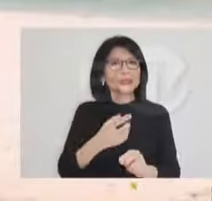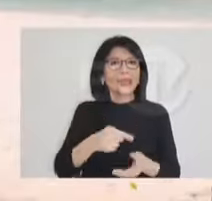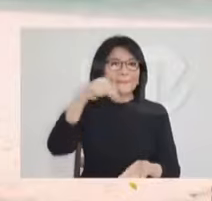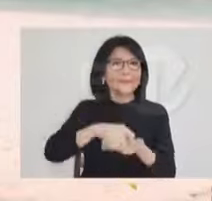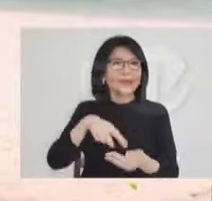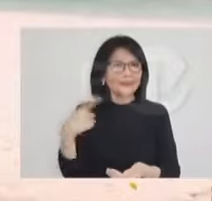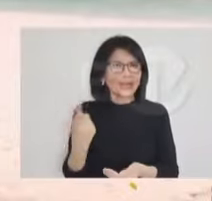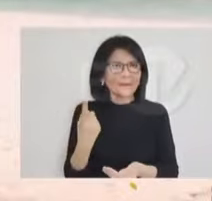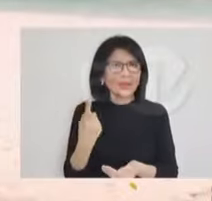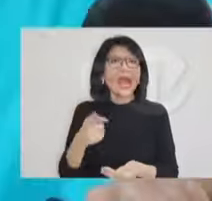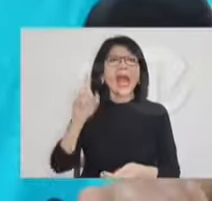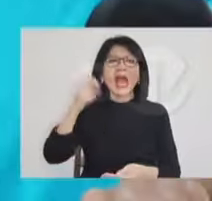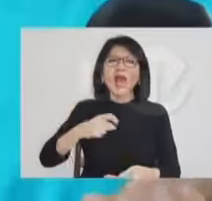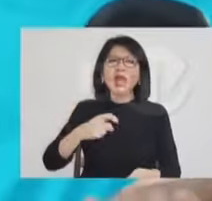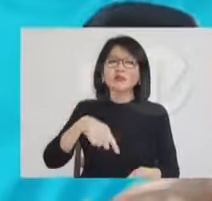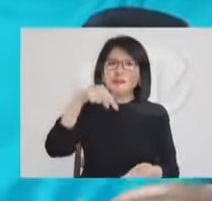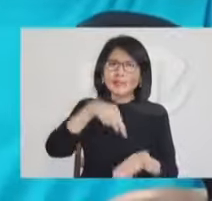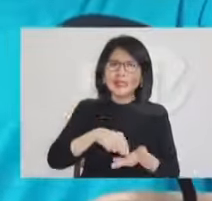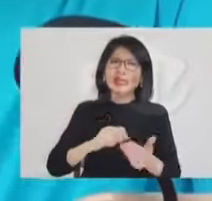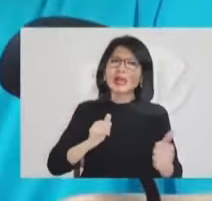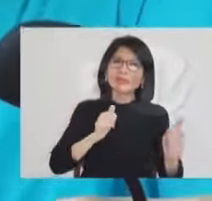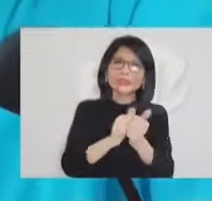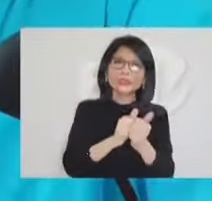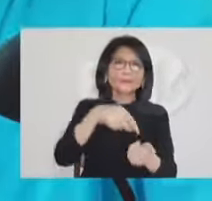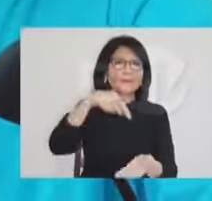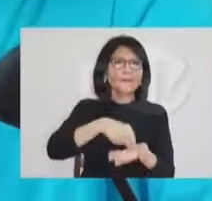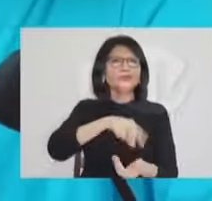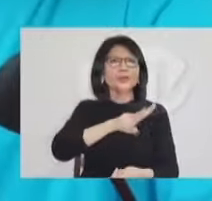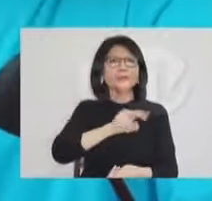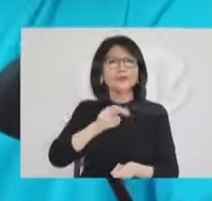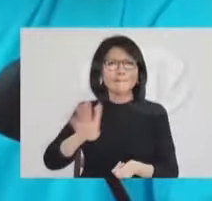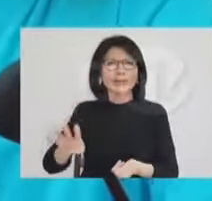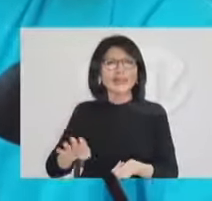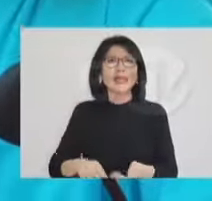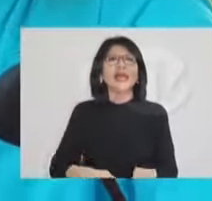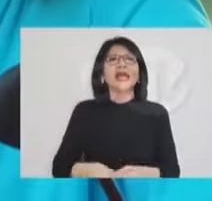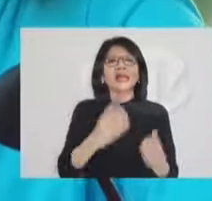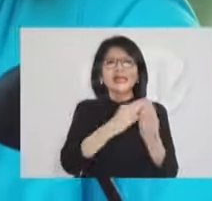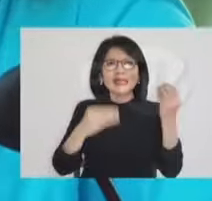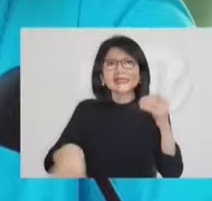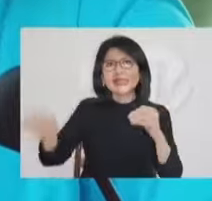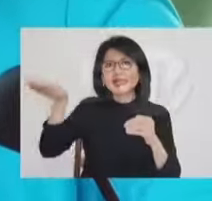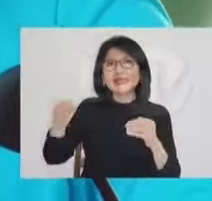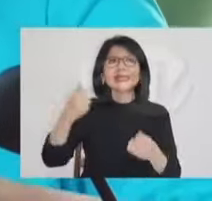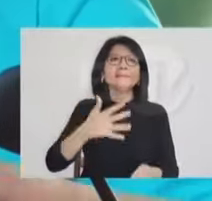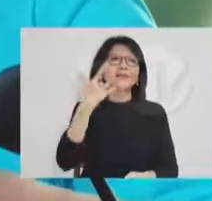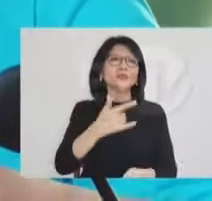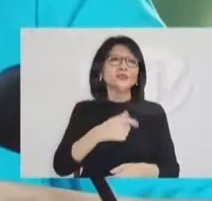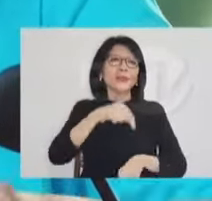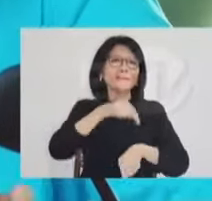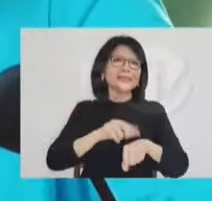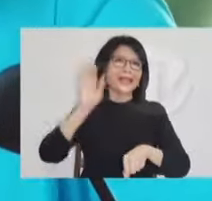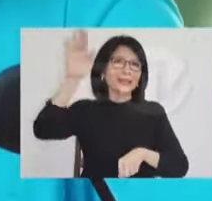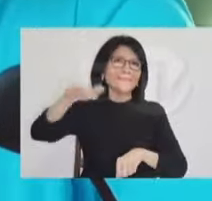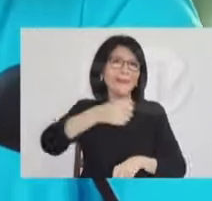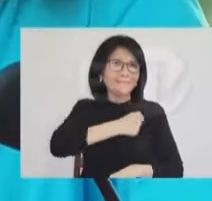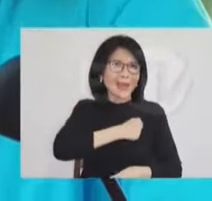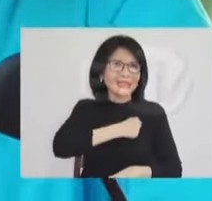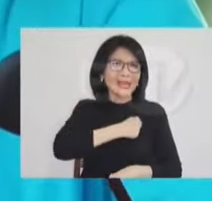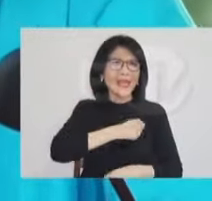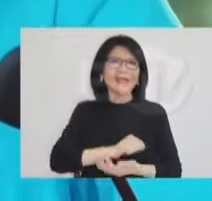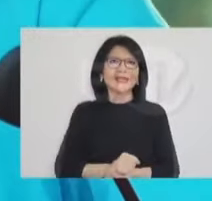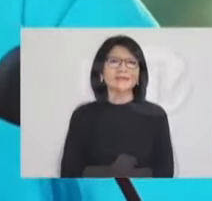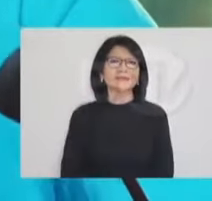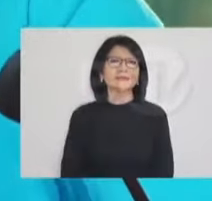pemilik pemula kayak kita ini berpengaruh loh Nah makanya kamu jangan sampai golput kita harus berpartisipasi dalam pemilih 2024 generasi z k kita ini menentukan masa